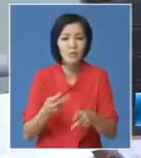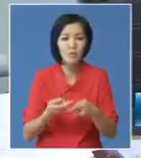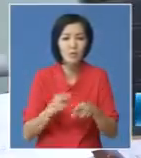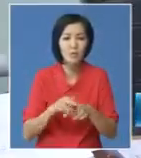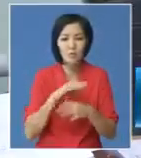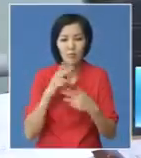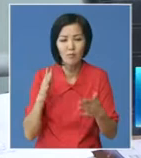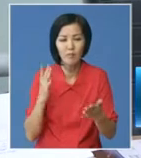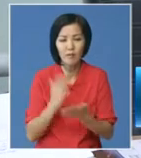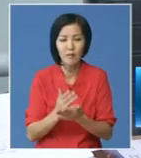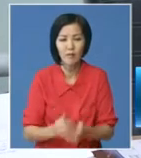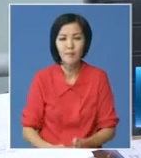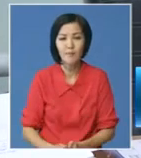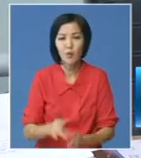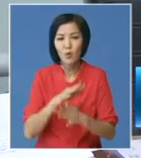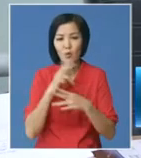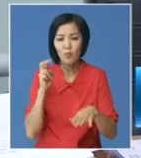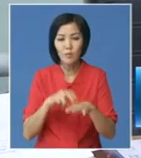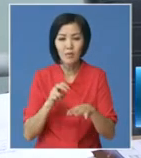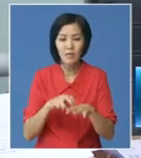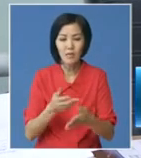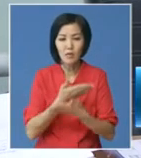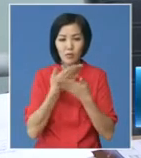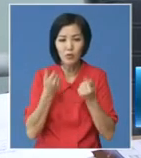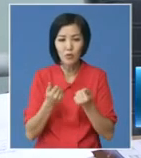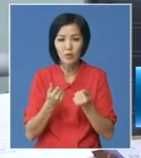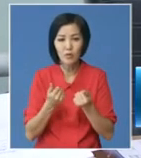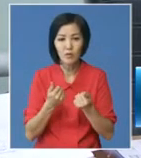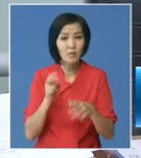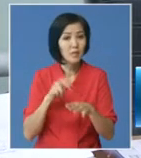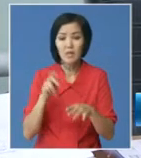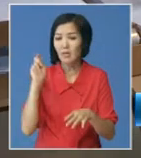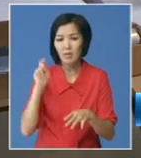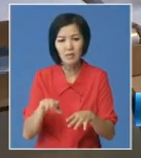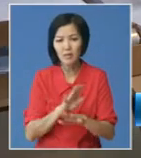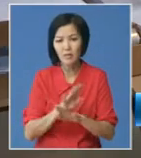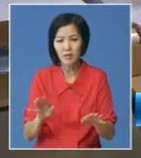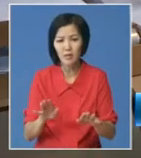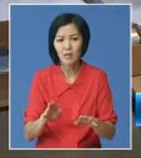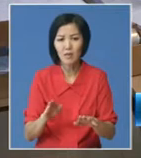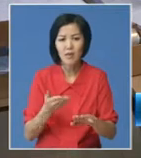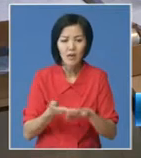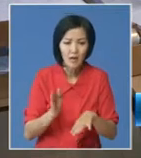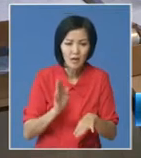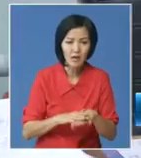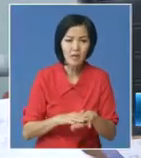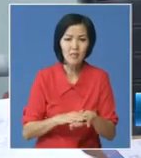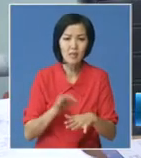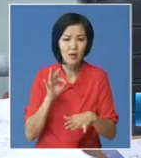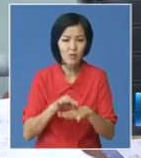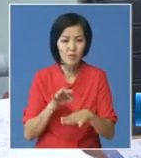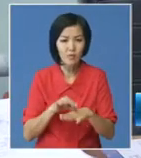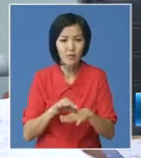бар. Көп дәрігерлер бізде жоқ. Өткен дәрігерлер келмейді бұл жаққа. Қатты аурулары